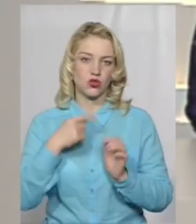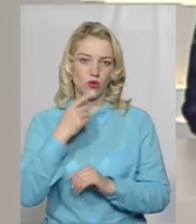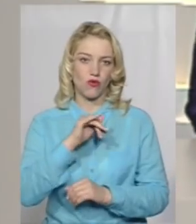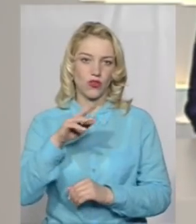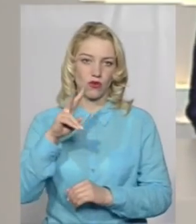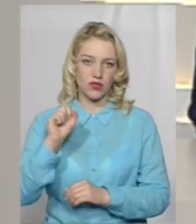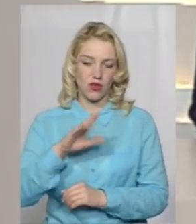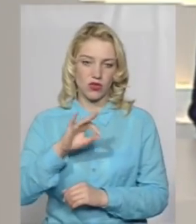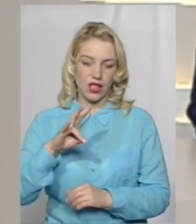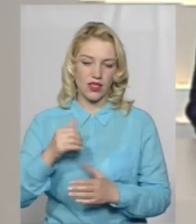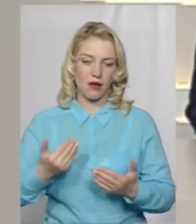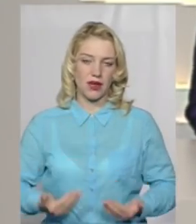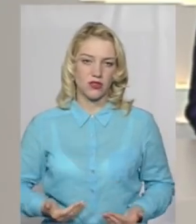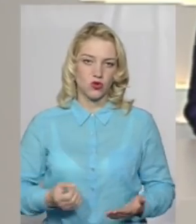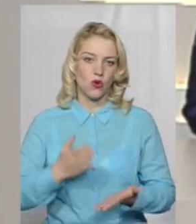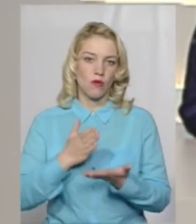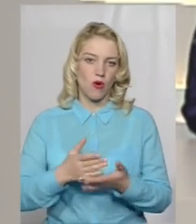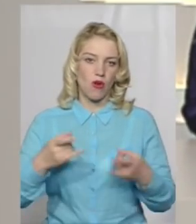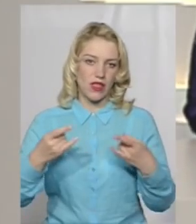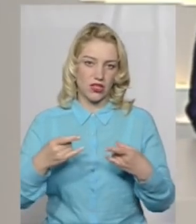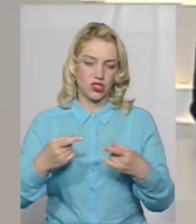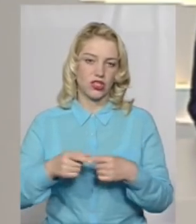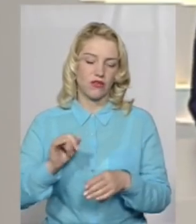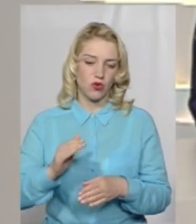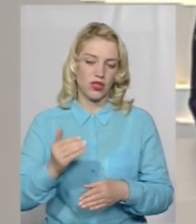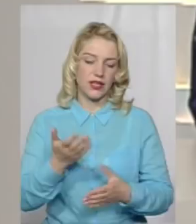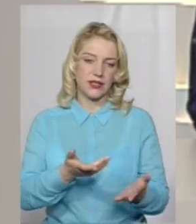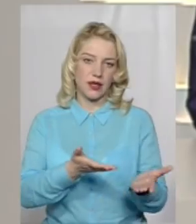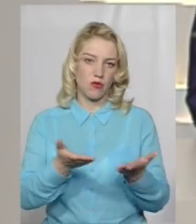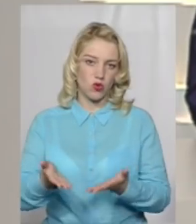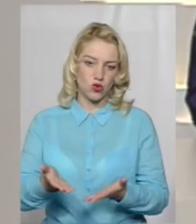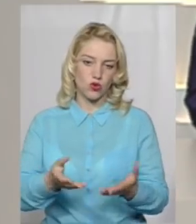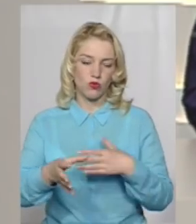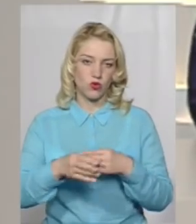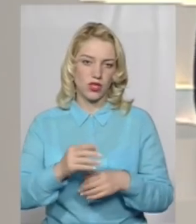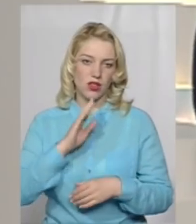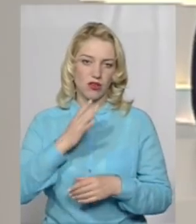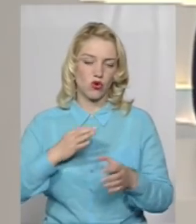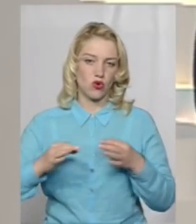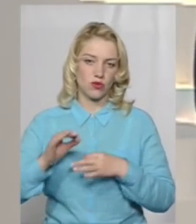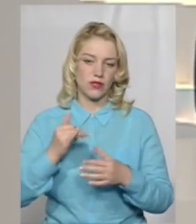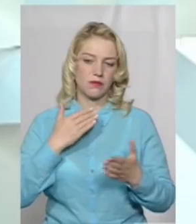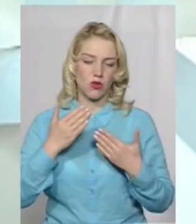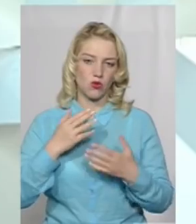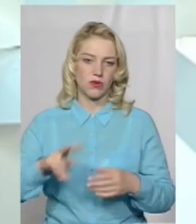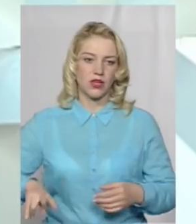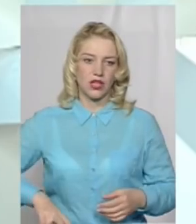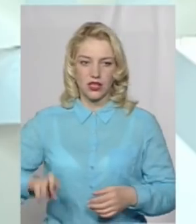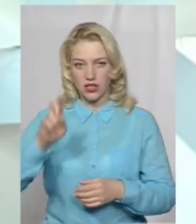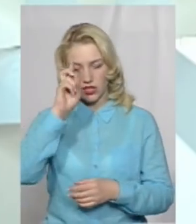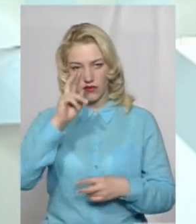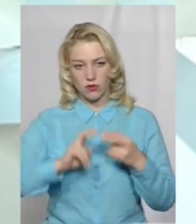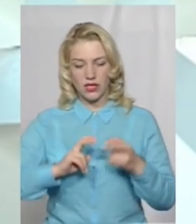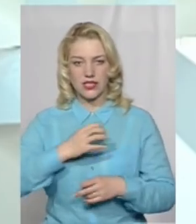перекладає на жестову мову, працюємо наживо і запрошуємо долучатися до розмови. Нині спілкуємось із директором державного